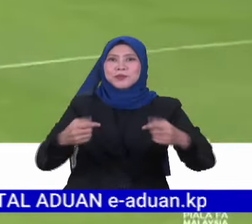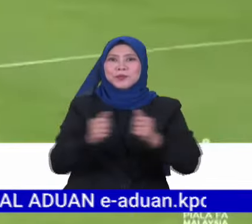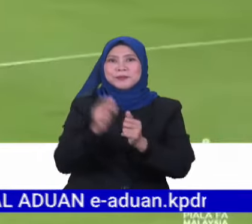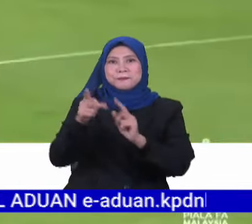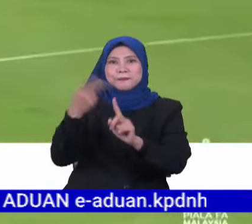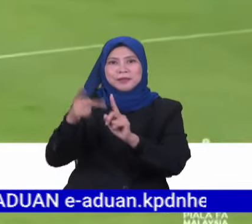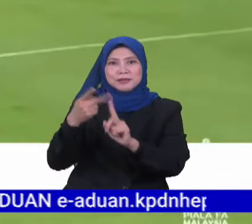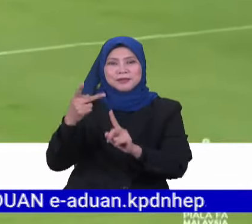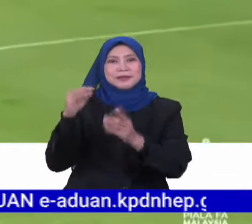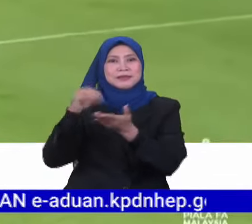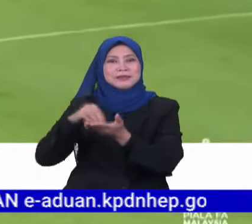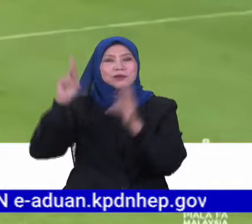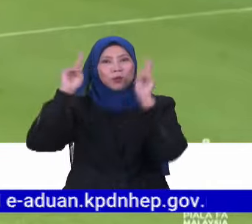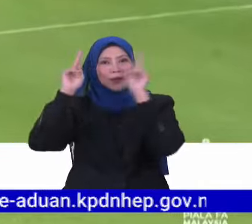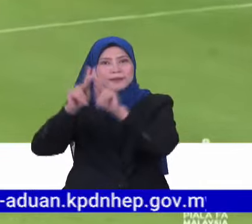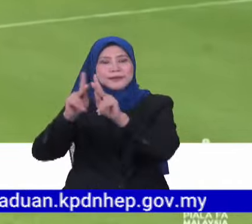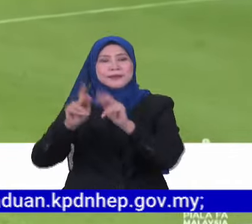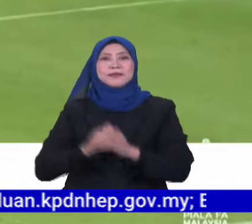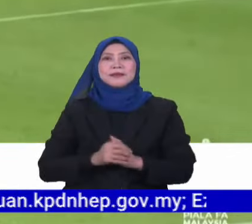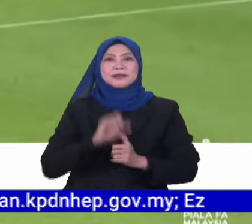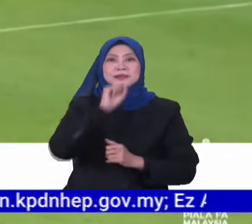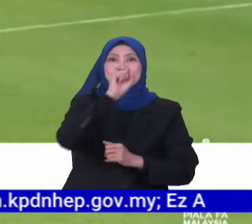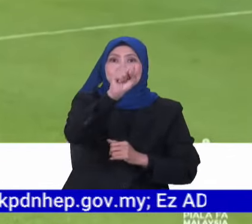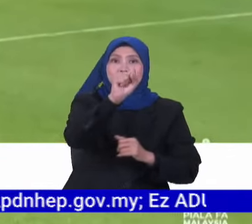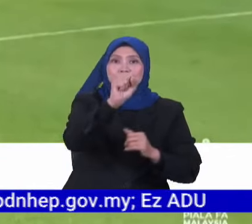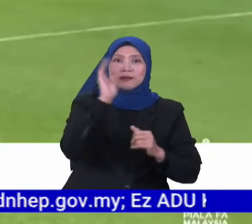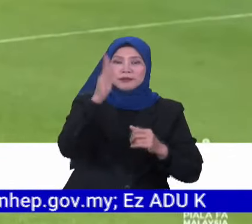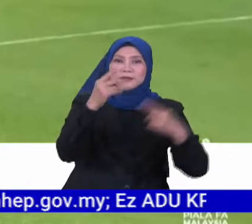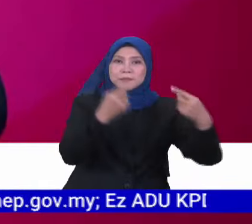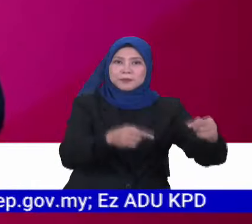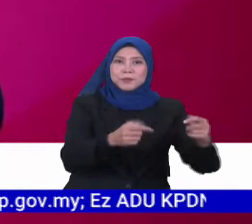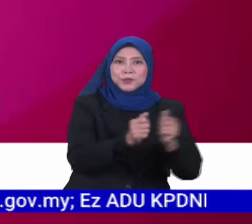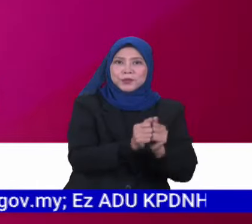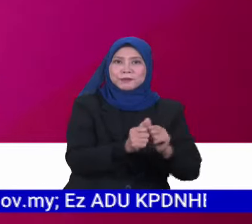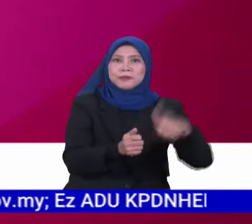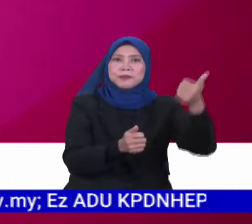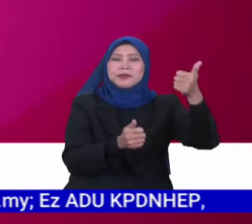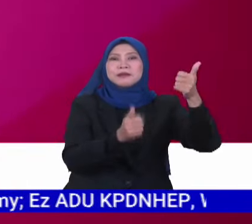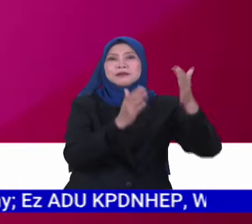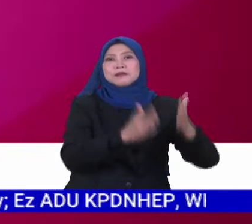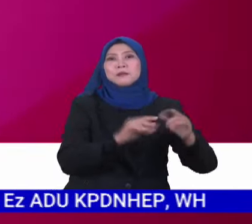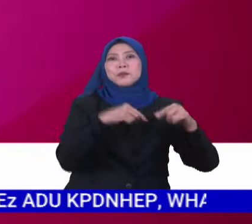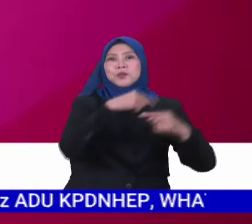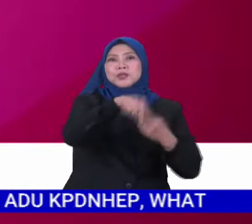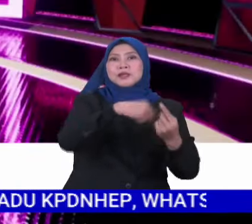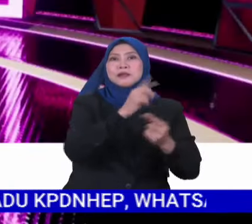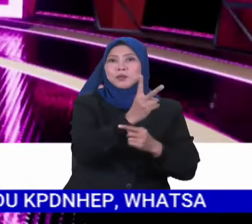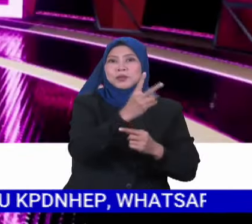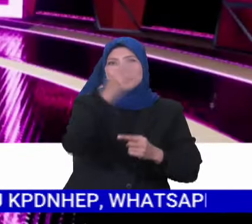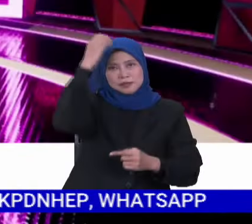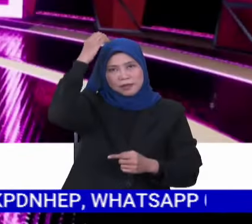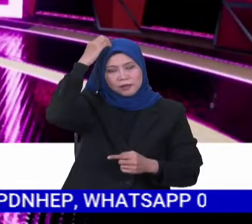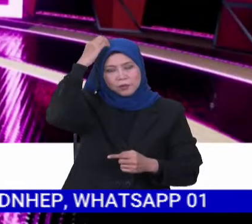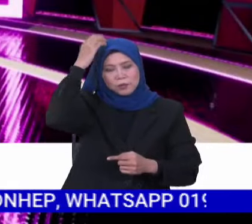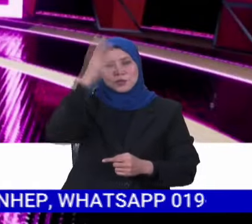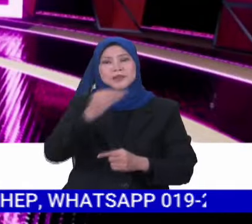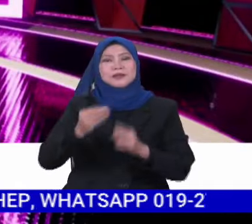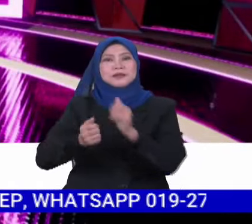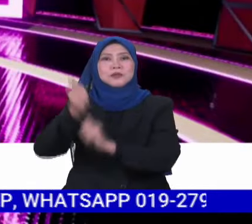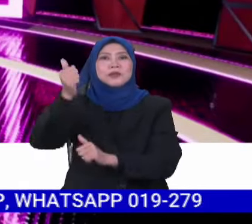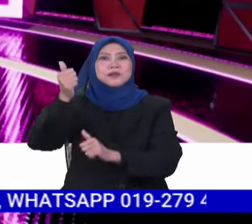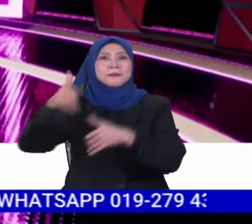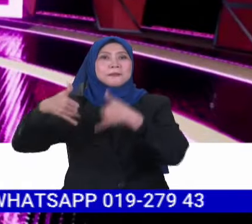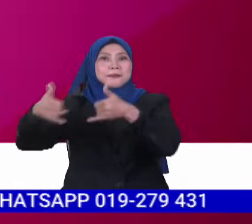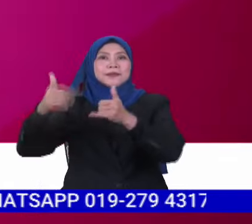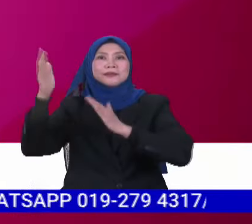stadium Darul Makmur Kuantan Man kalau sama efs 10 akan bertemu pemenang perlawanan pusingan kedua antara selalu FC dan juara